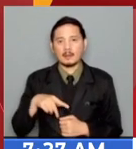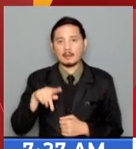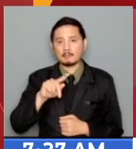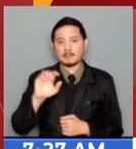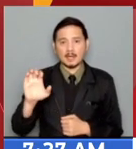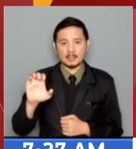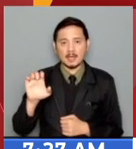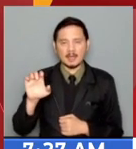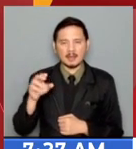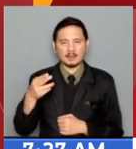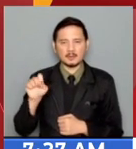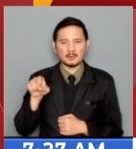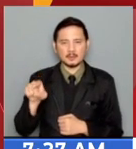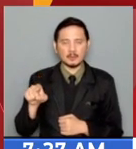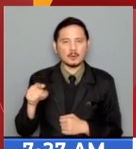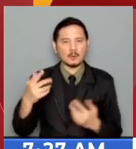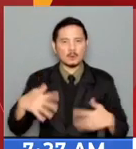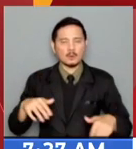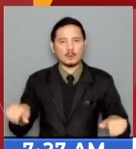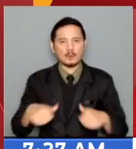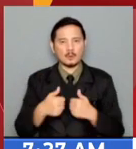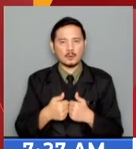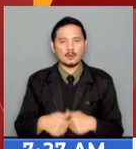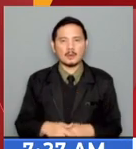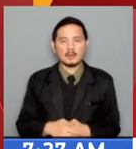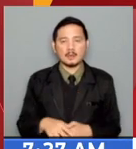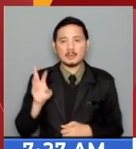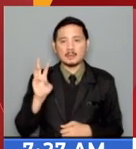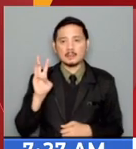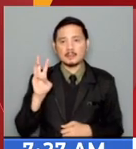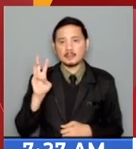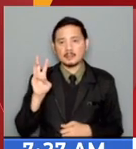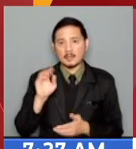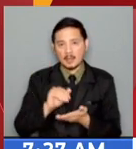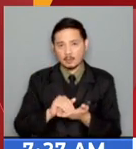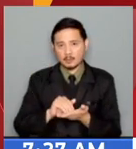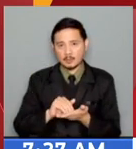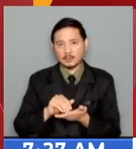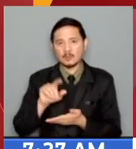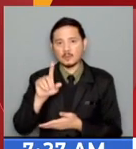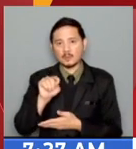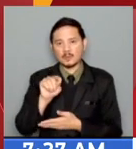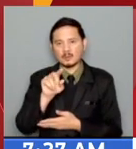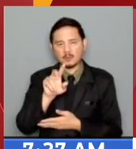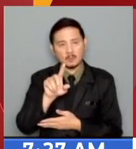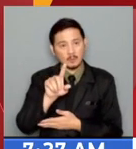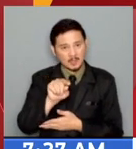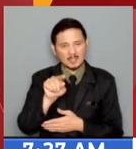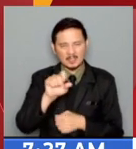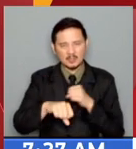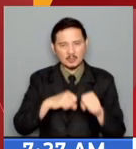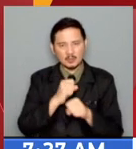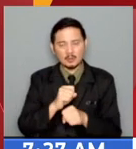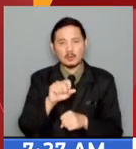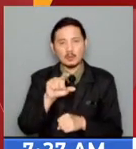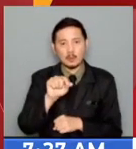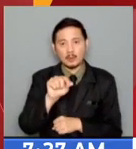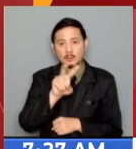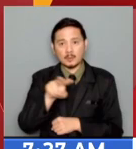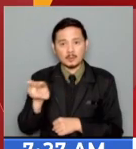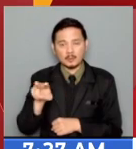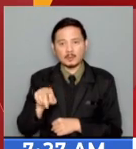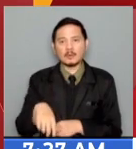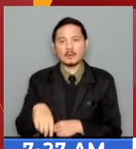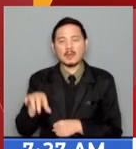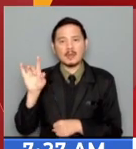na estudyante noong 2020, nasa 7,400 na ang total school population ngayon. Ito ang pinakamalaking